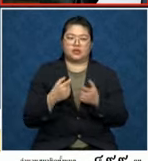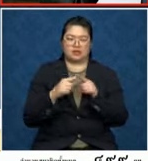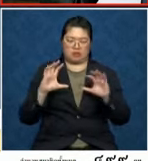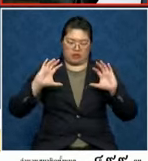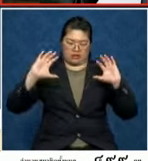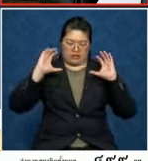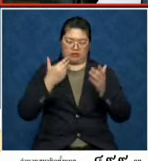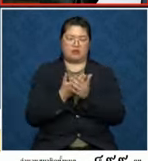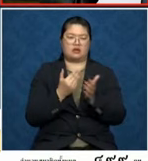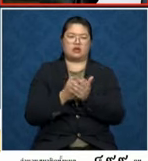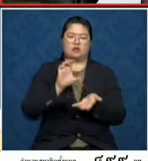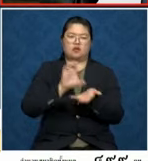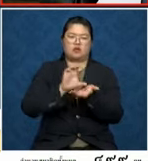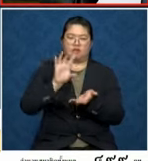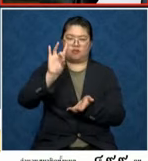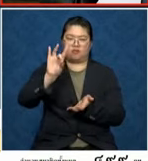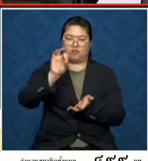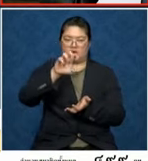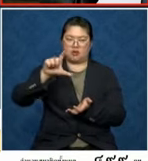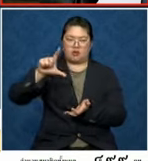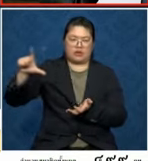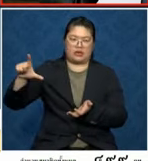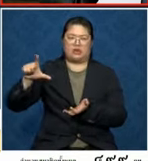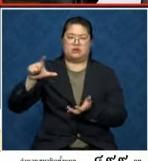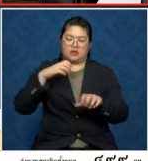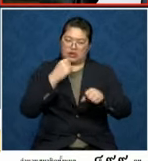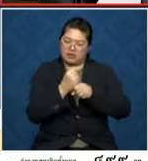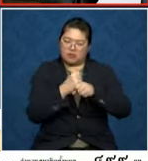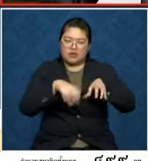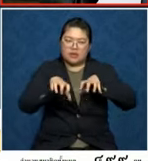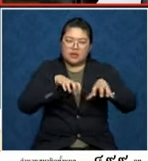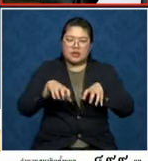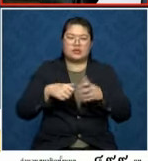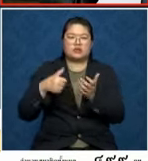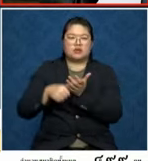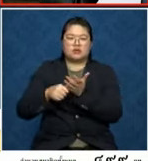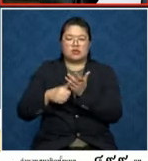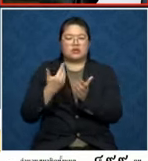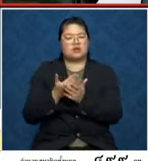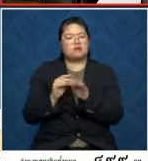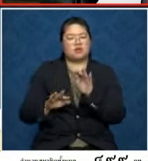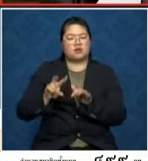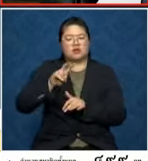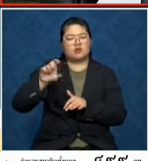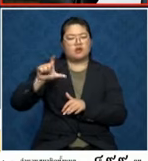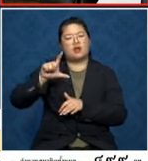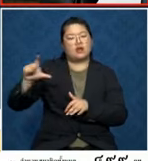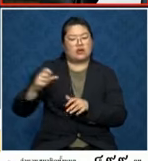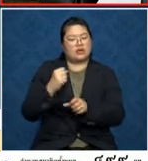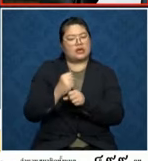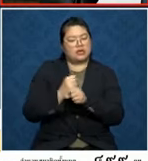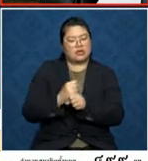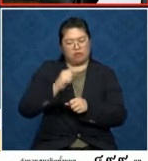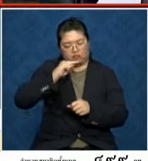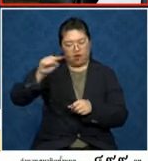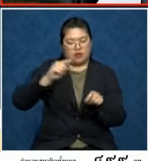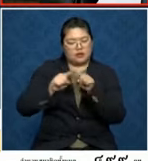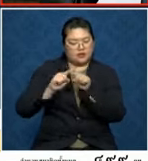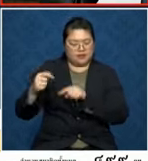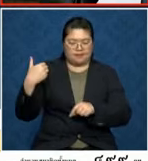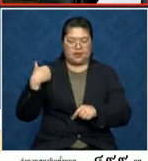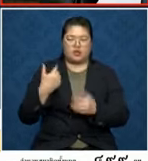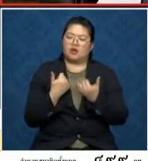800ล้านบาทนะครับในการติดตามคดีแล้วเจ้าหนี้เองก็ต้องใช้200ล้านบาทนะครับในการติดตามคดีเช่นกันสรุปว่า